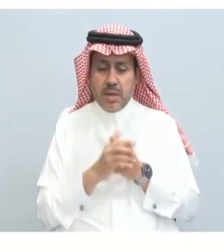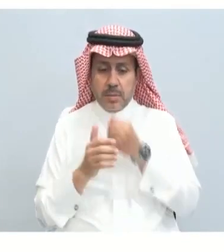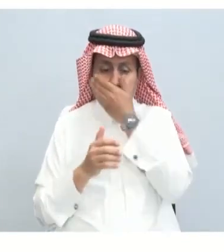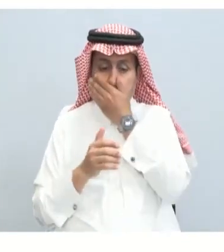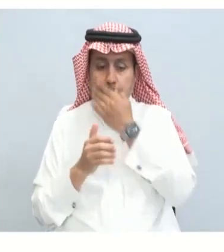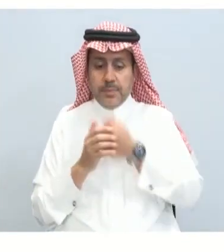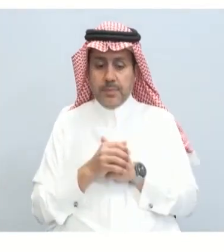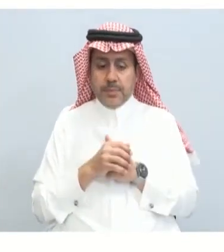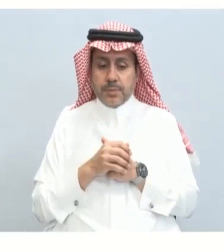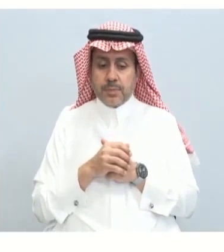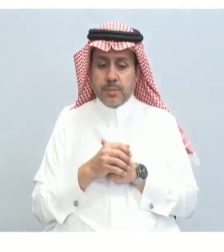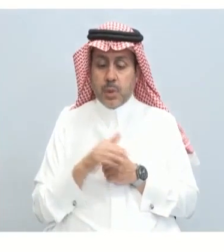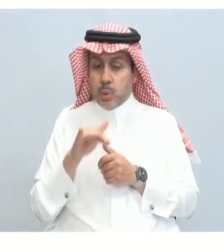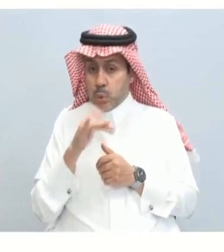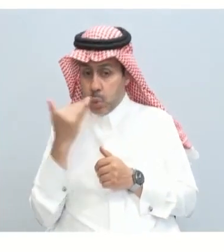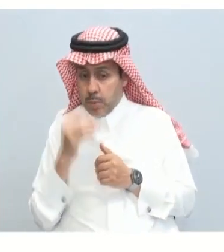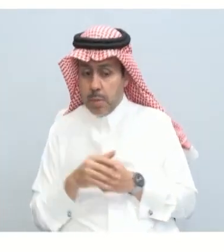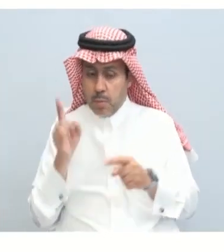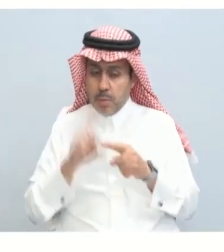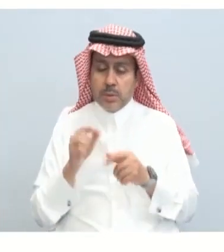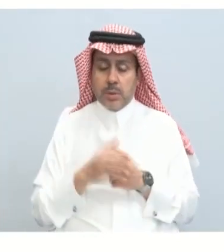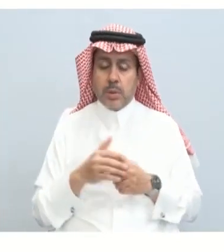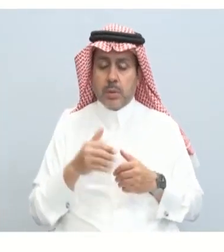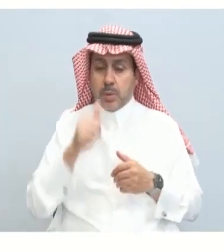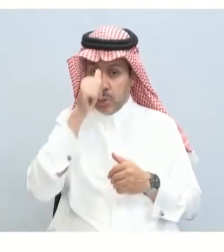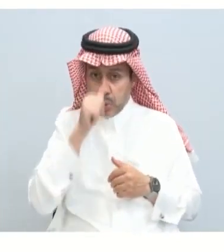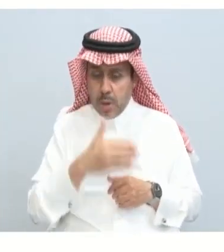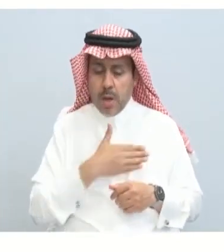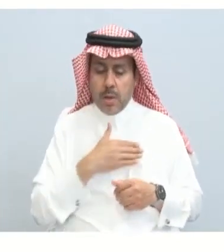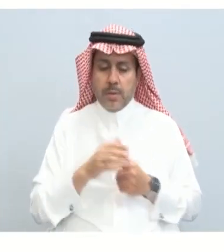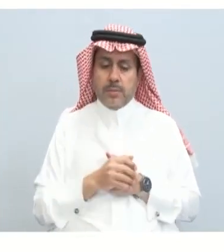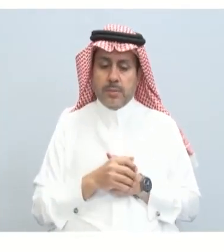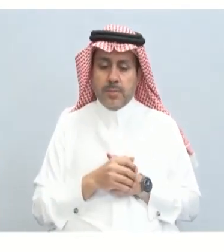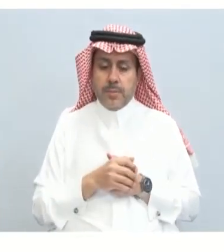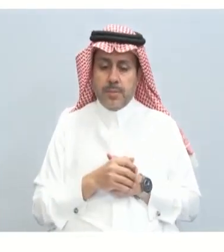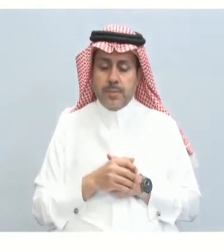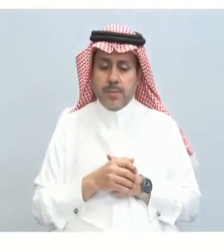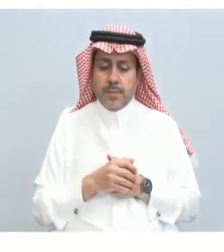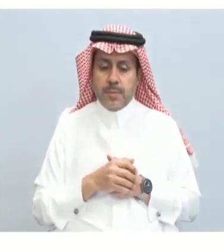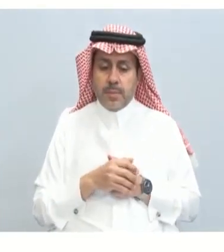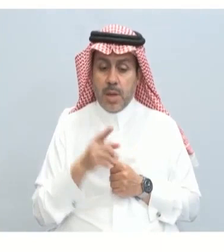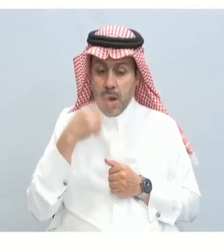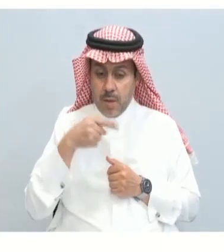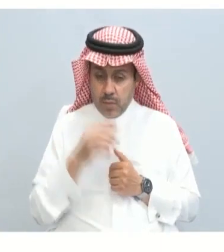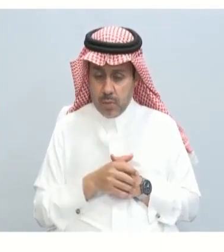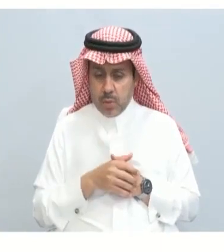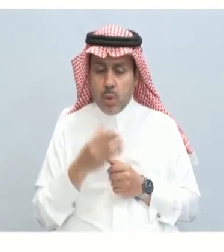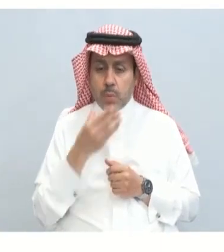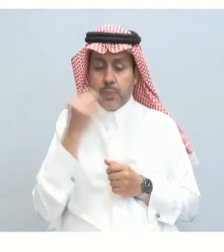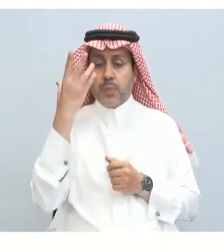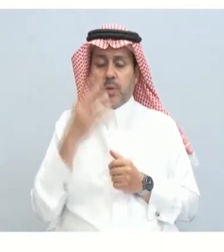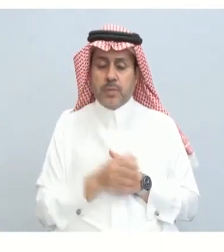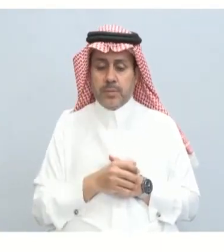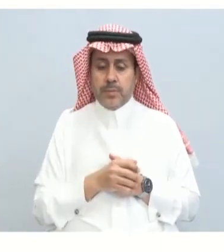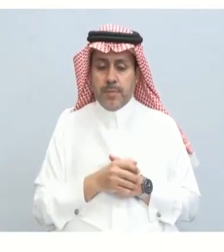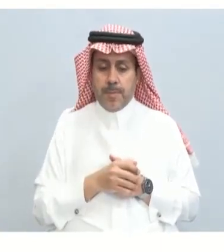السنان التعبير التشبيه اسلم مباشره مثلا كلامك يحزن قلبي لفظك حلو المذاق تقول